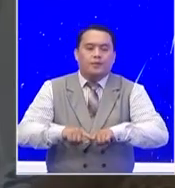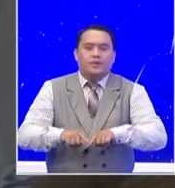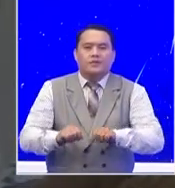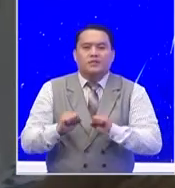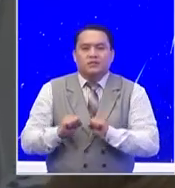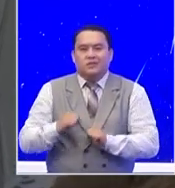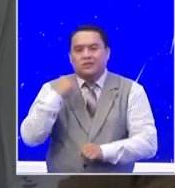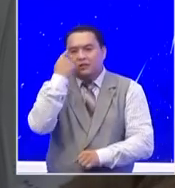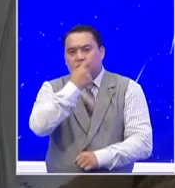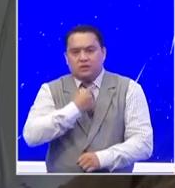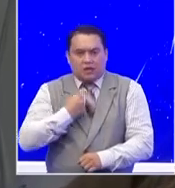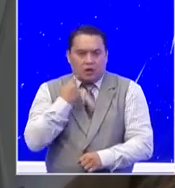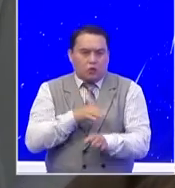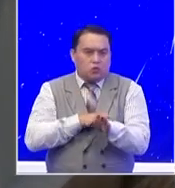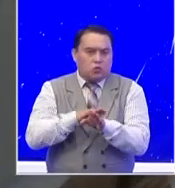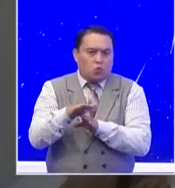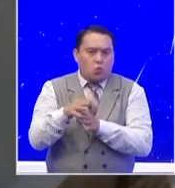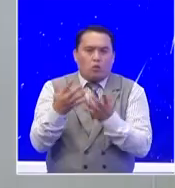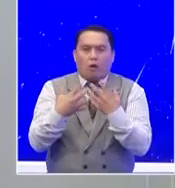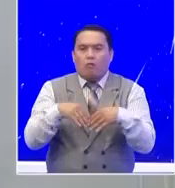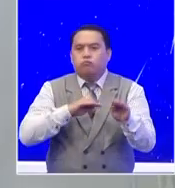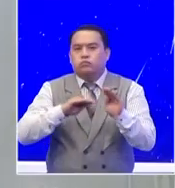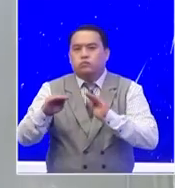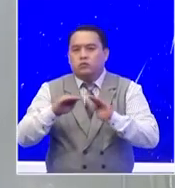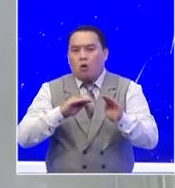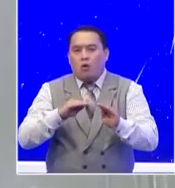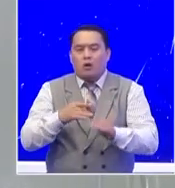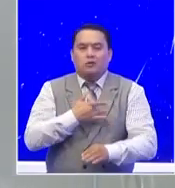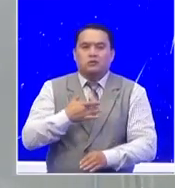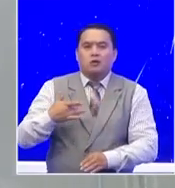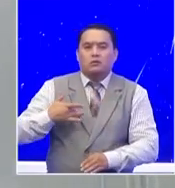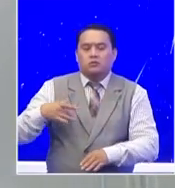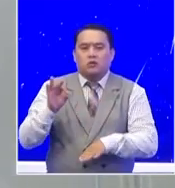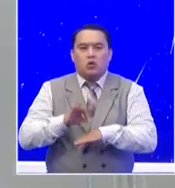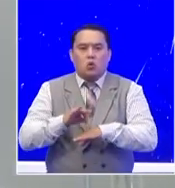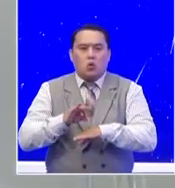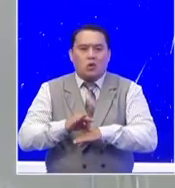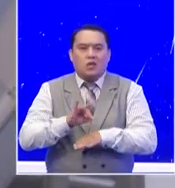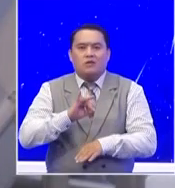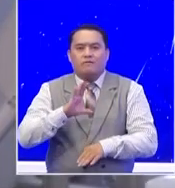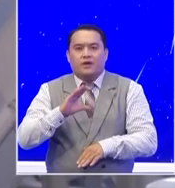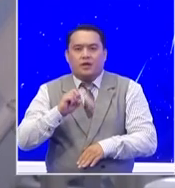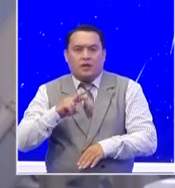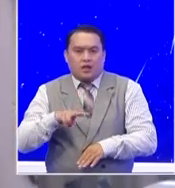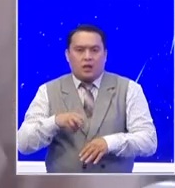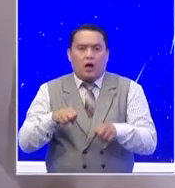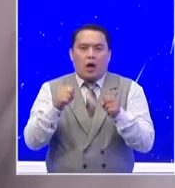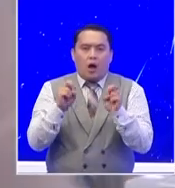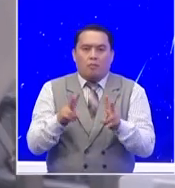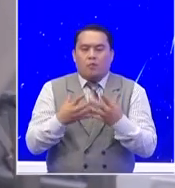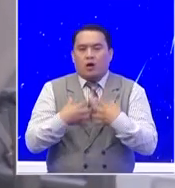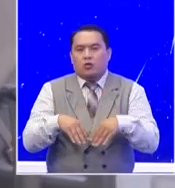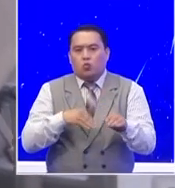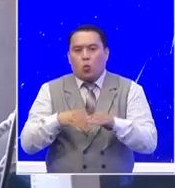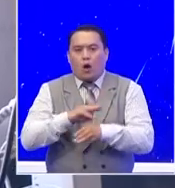құралдары, дәрілік препараттармен толық жабдықталған. Мұнда екі жақты пневмонияға арналған 4 ИВЛ аппаратымен орталықтандырылған